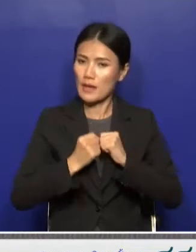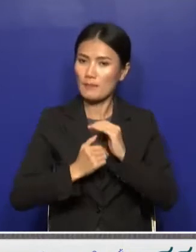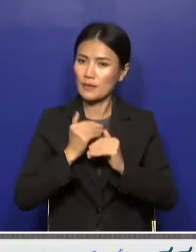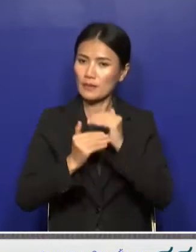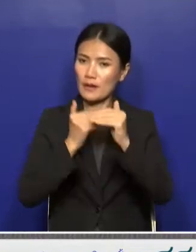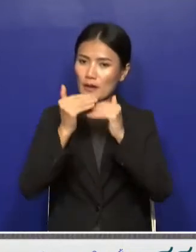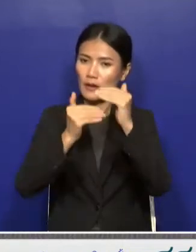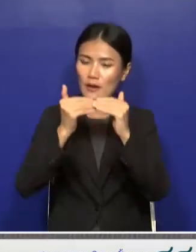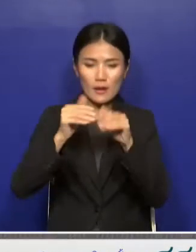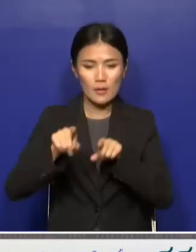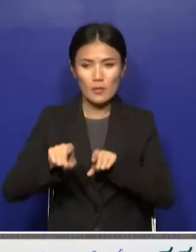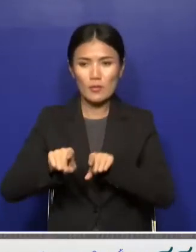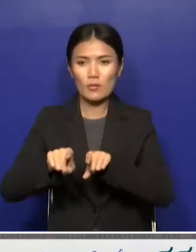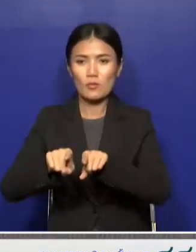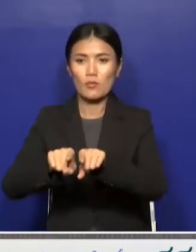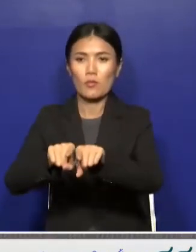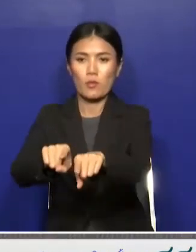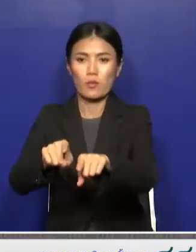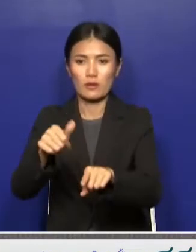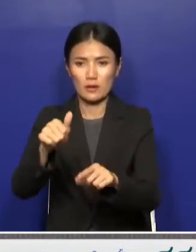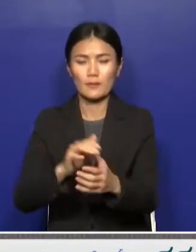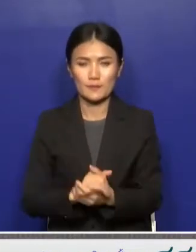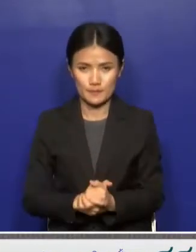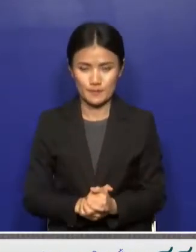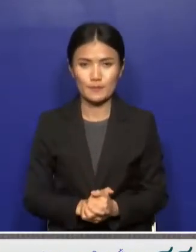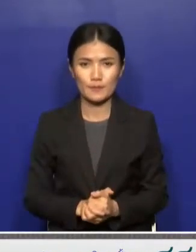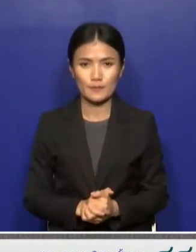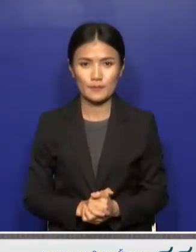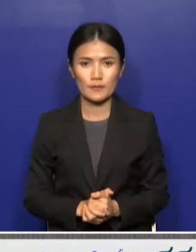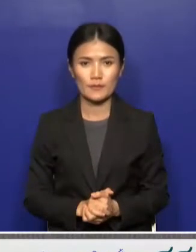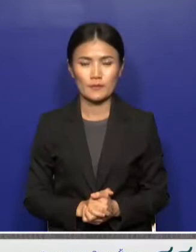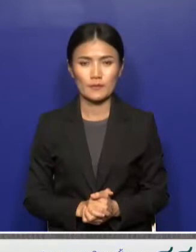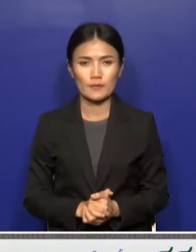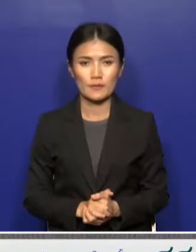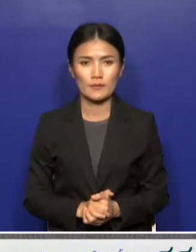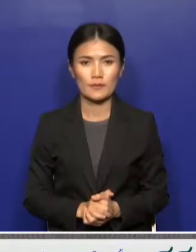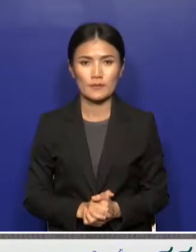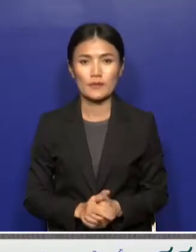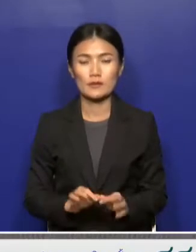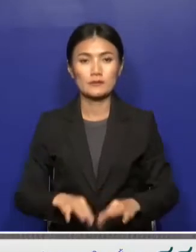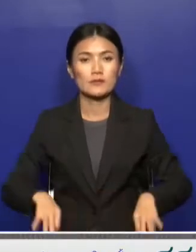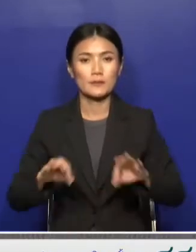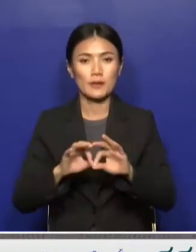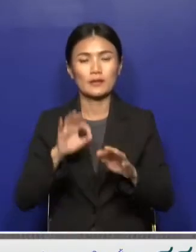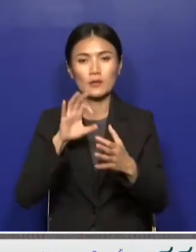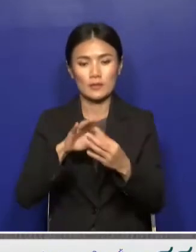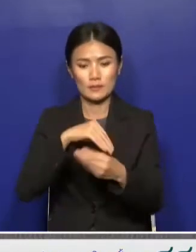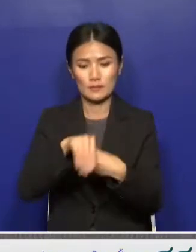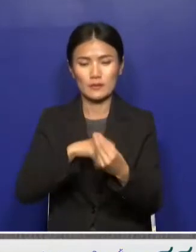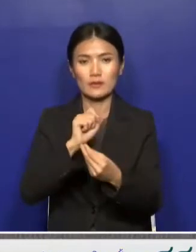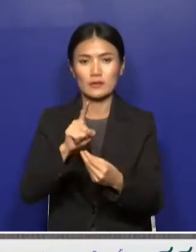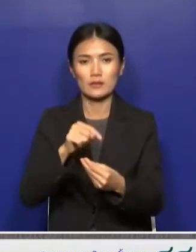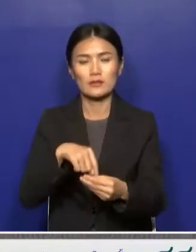ว่าเป็นคนป่วยแห่งอาเซียนอีกต่อไปนะครับโดยเฉพาะยิ่งในเรื่องของข้อจำกัดของการพัฒนาเศรษฐกิจนะครับไม่ว่า